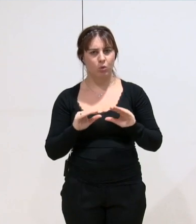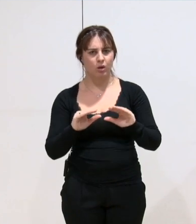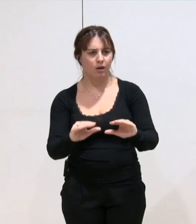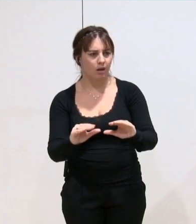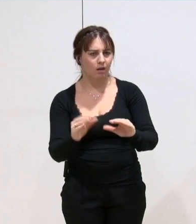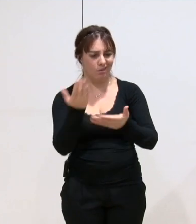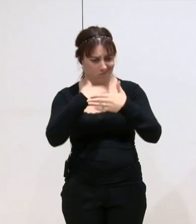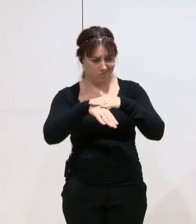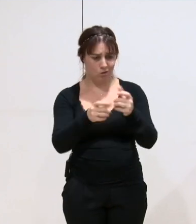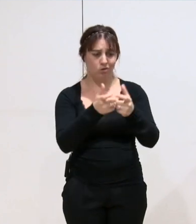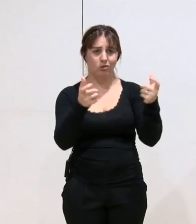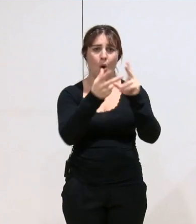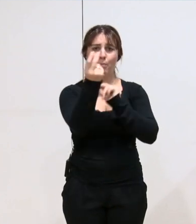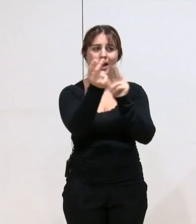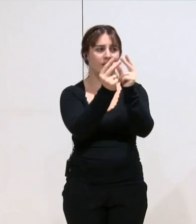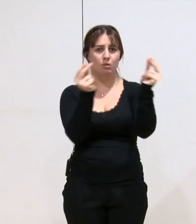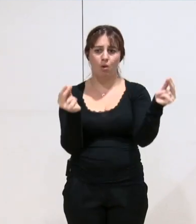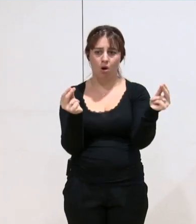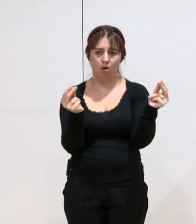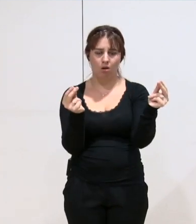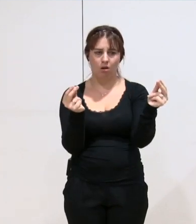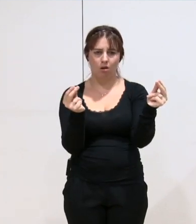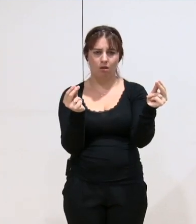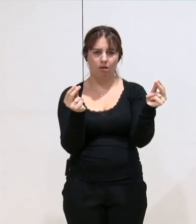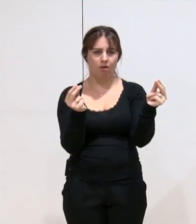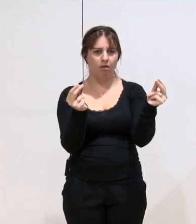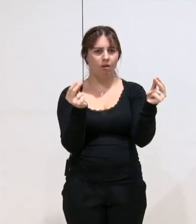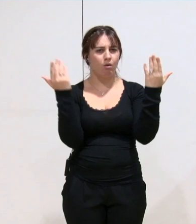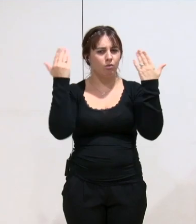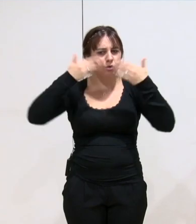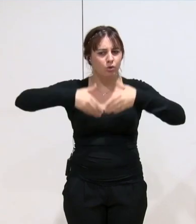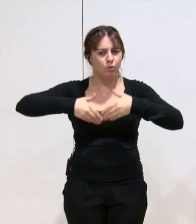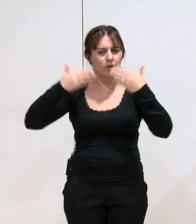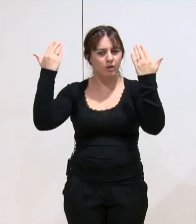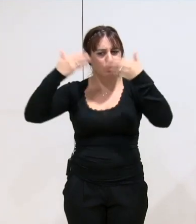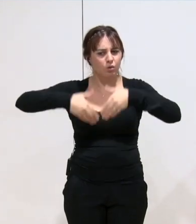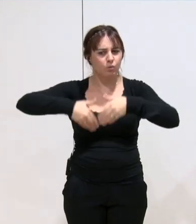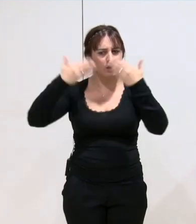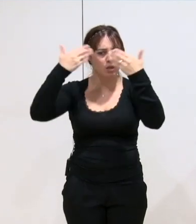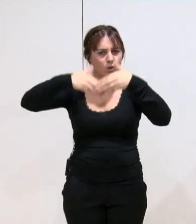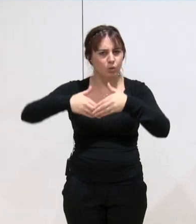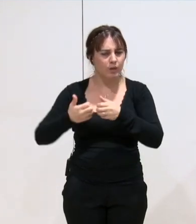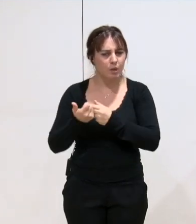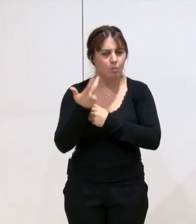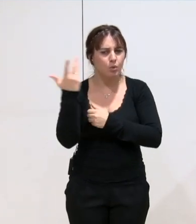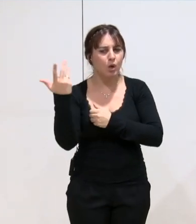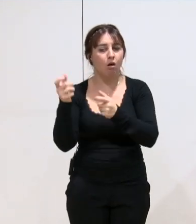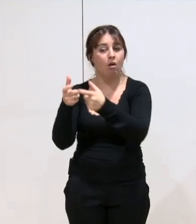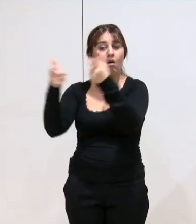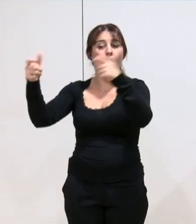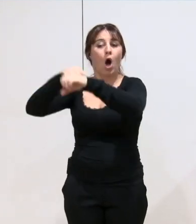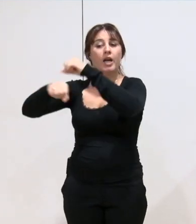dans l'équipement du Palais des Sports pour plusieurs nuits pour un certain nombre d'organisateurs et